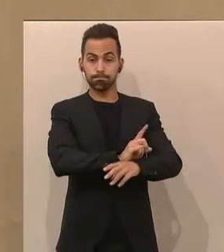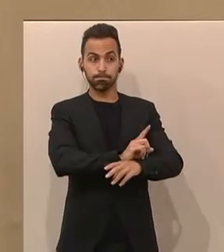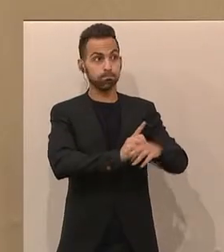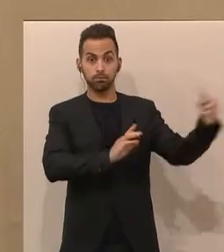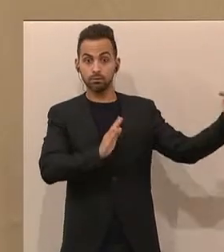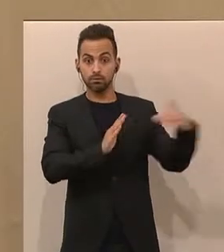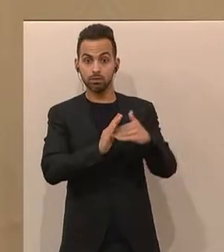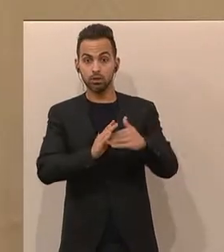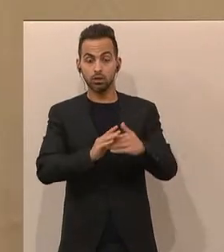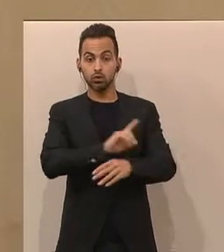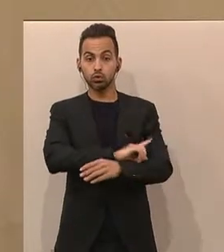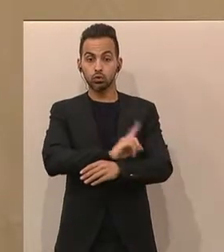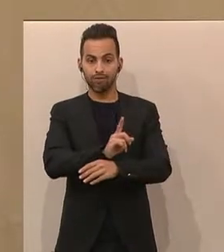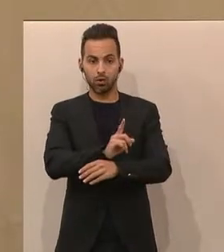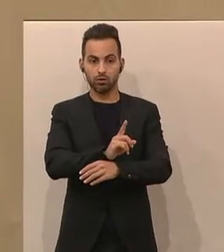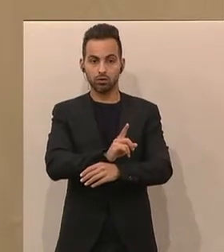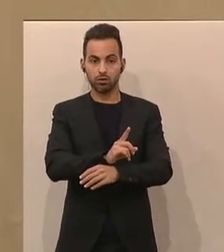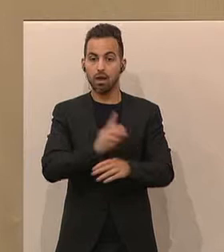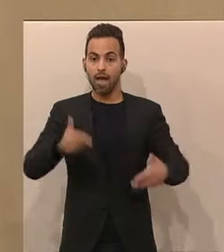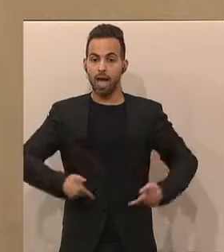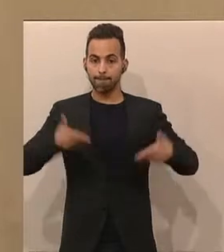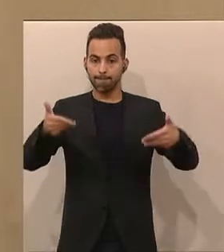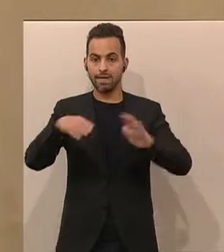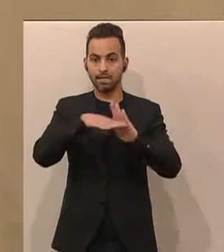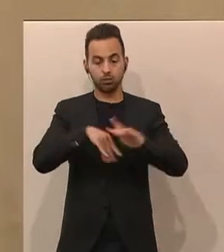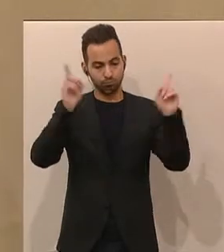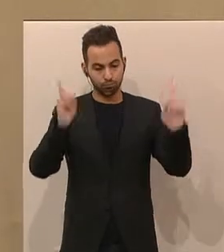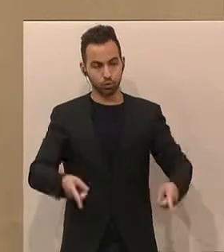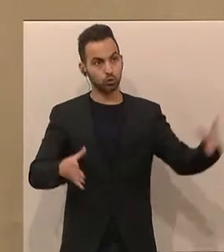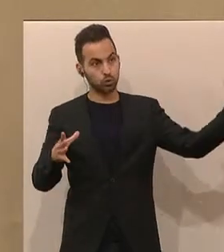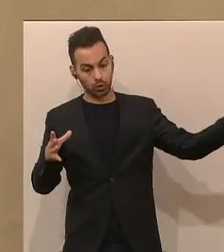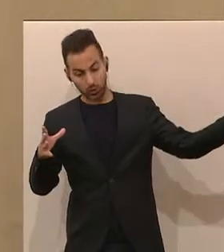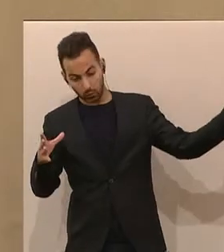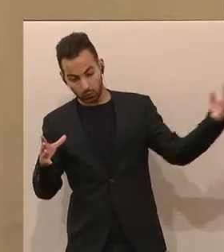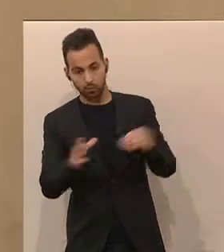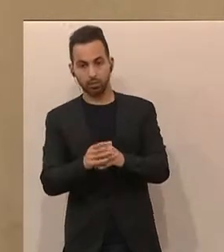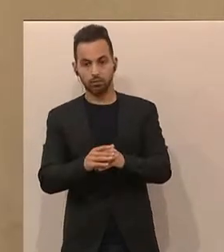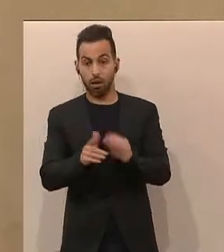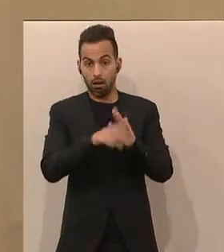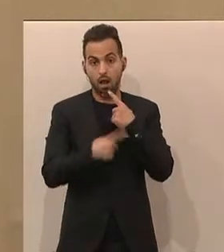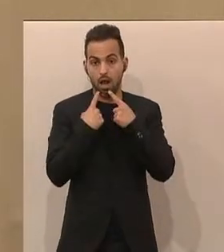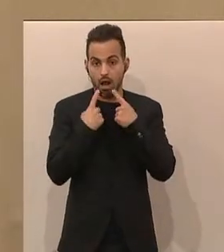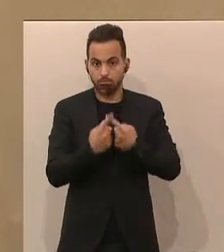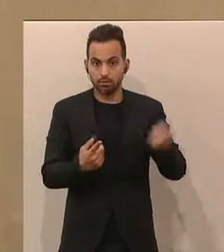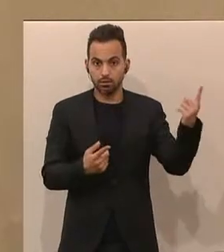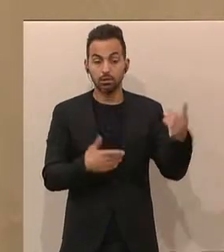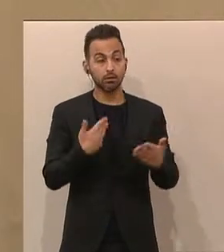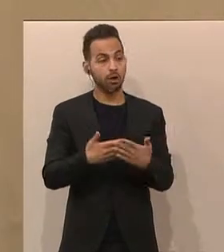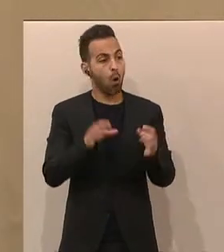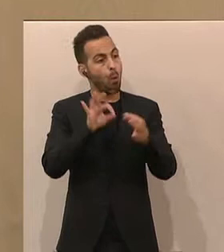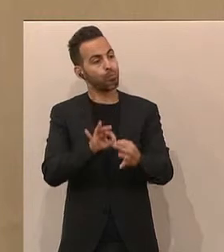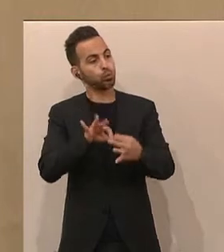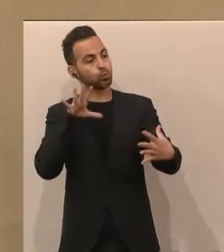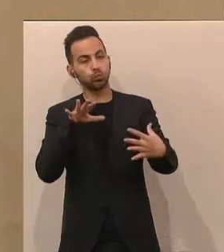und unmittelbar in die heimische Gesetzgebung einzufließen hat. Und so gesehen ist der Ansatz der